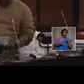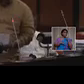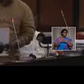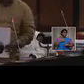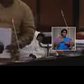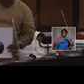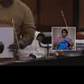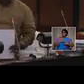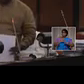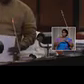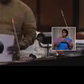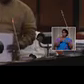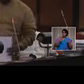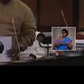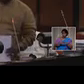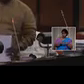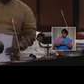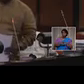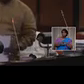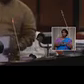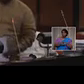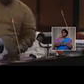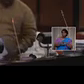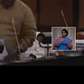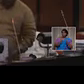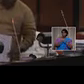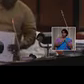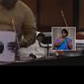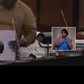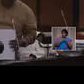குடியேற்றங்களே காரணமாக இருந்தது மாத்திரமல்ல,